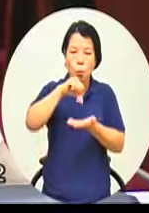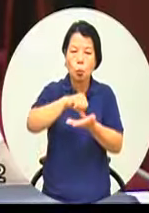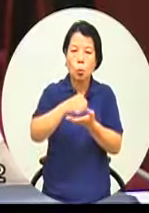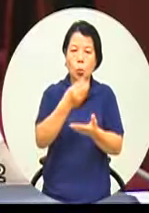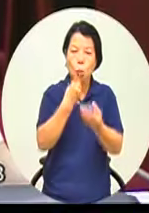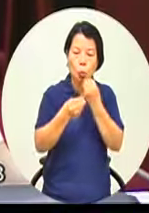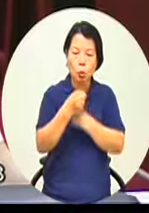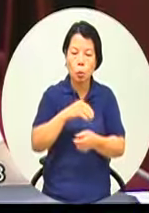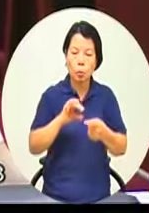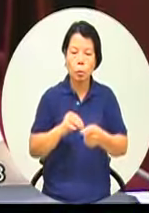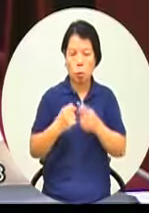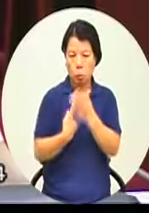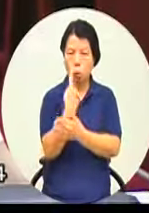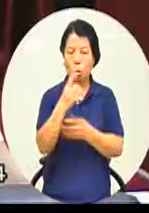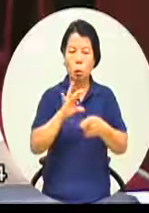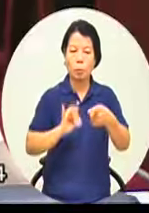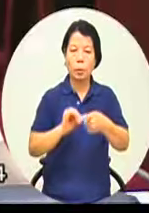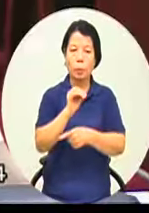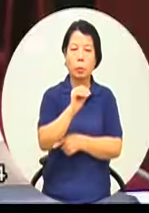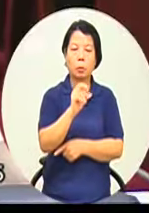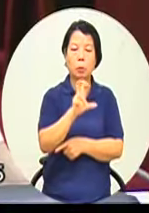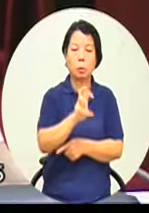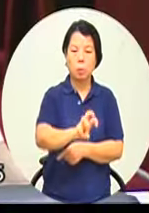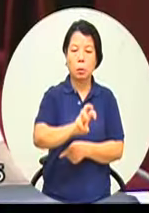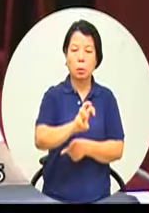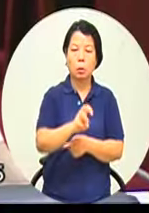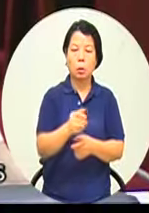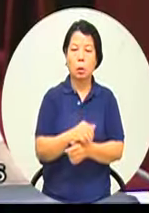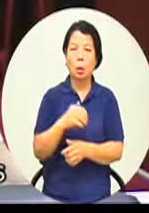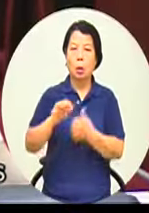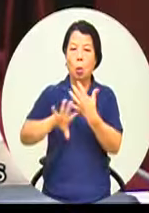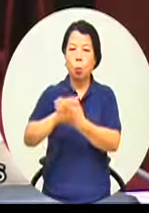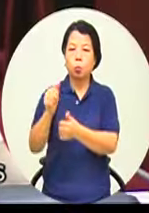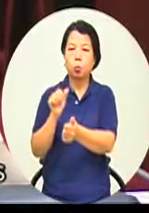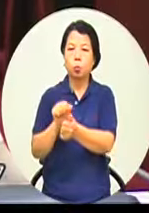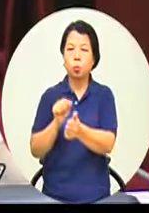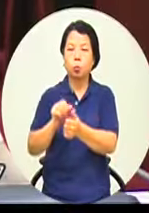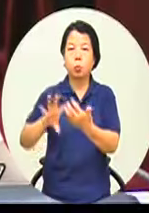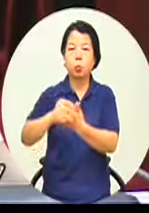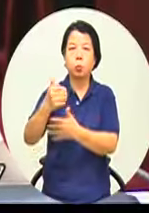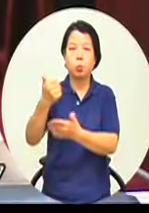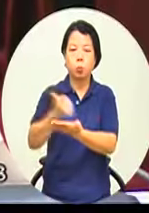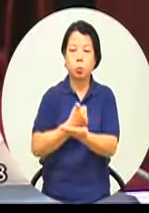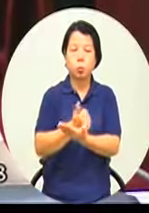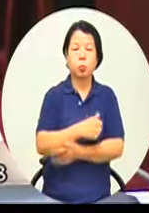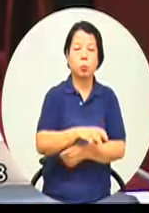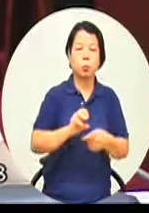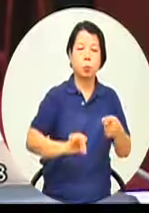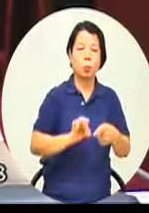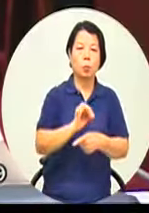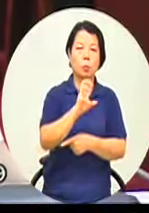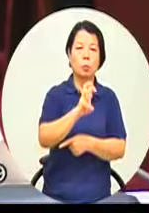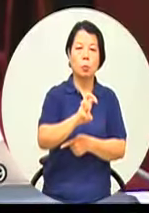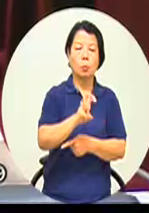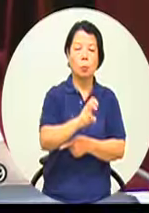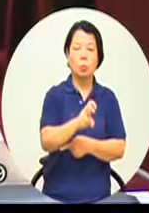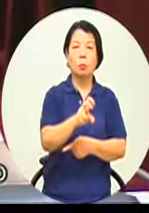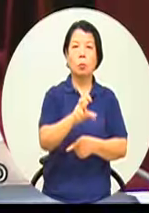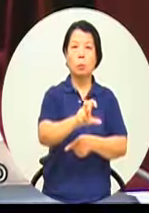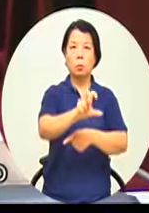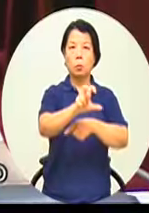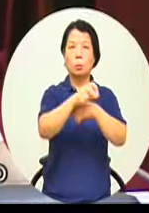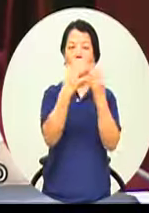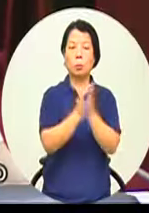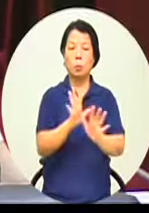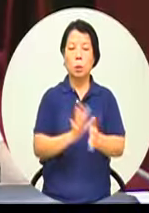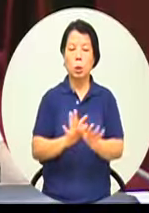有31%，将近70%要靠进口。那如果今天我们很多农民有一些老化，少